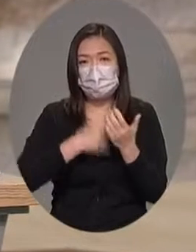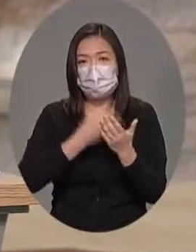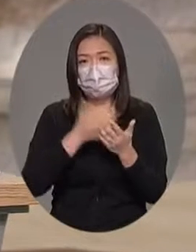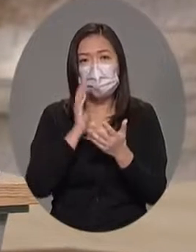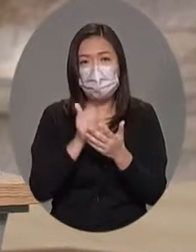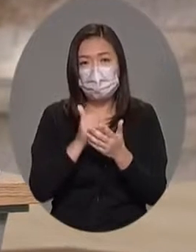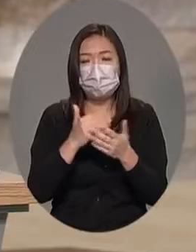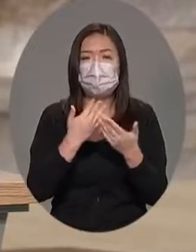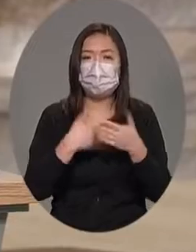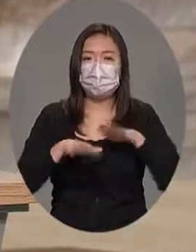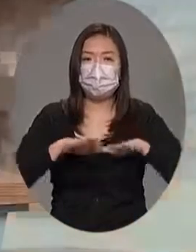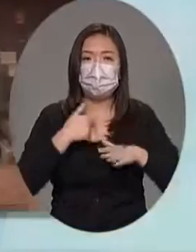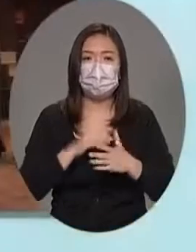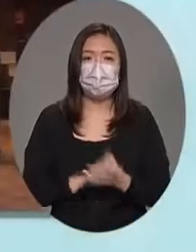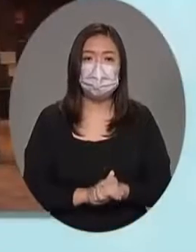合理嘅基礎處理。